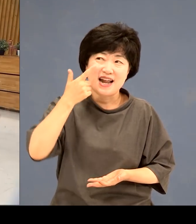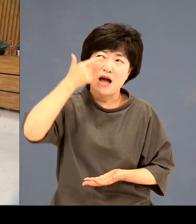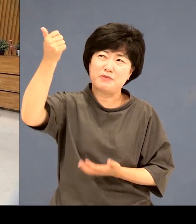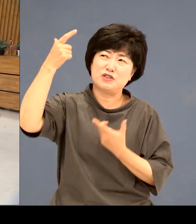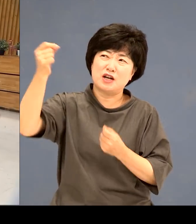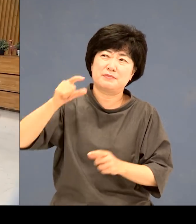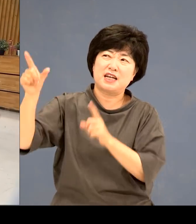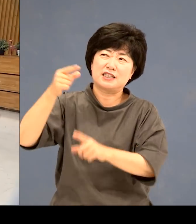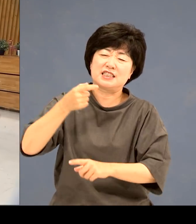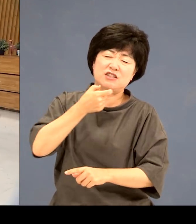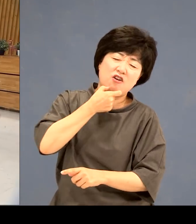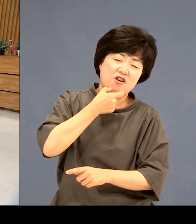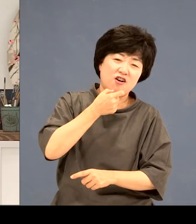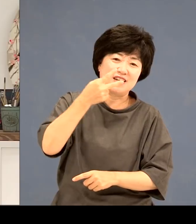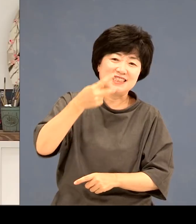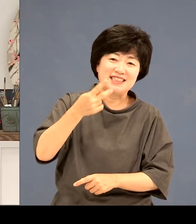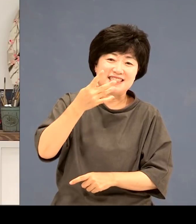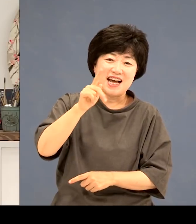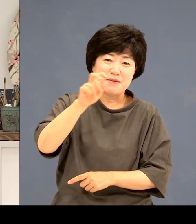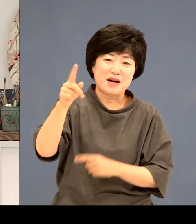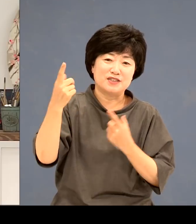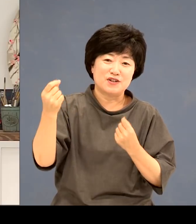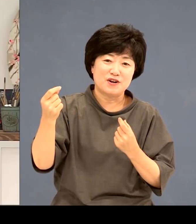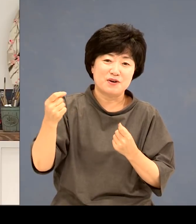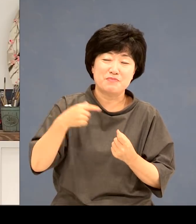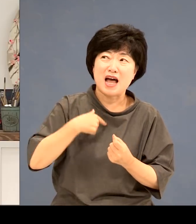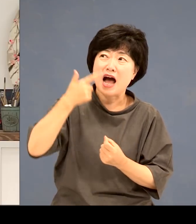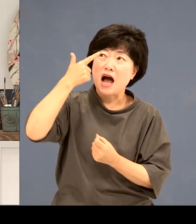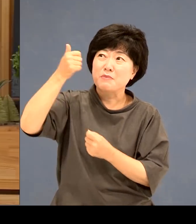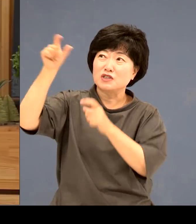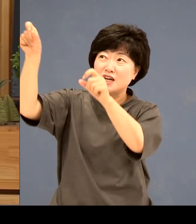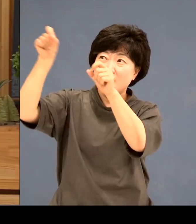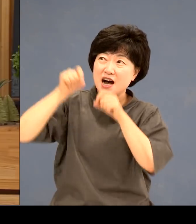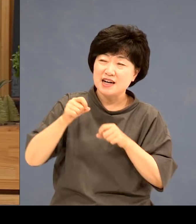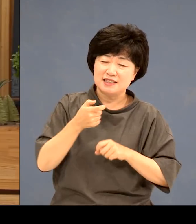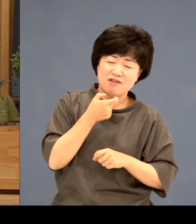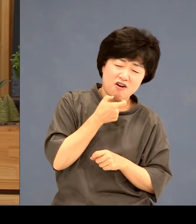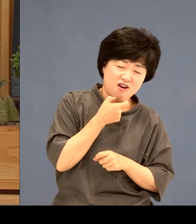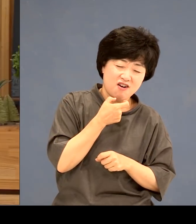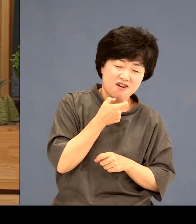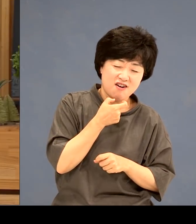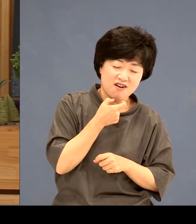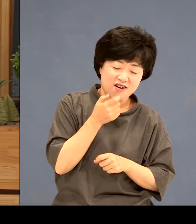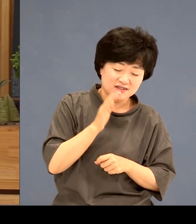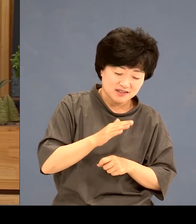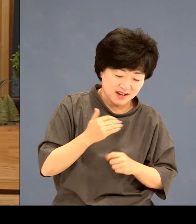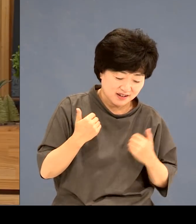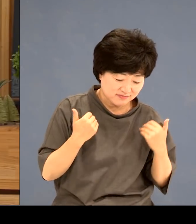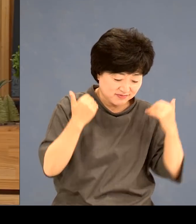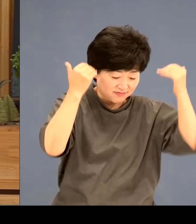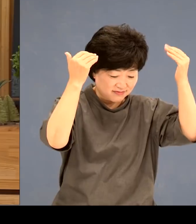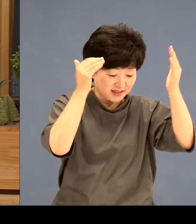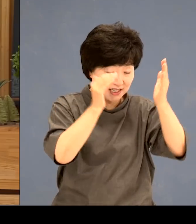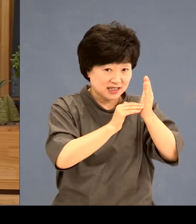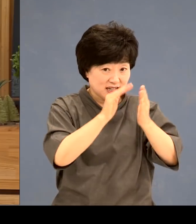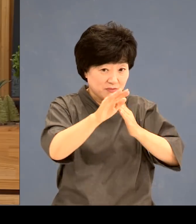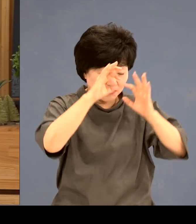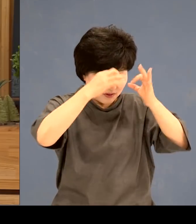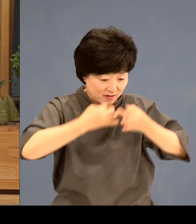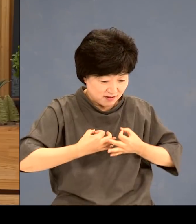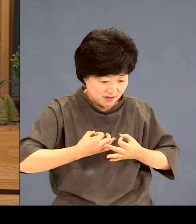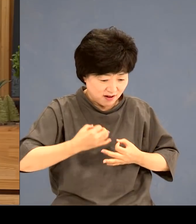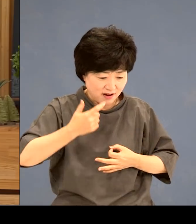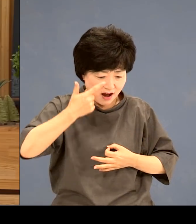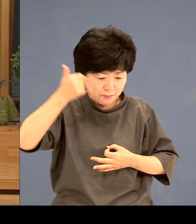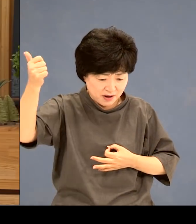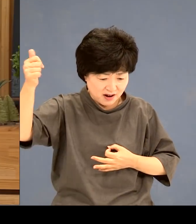그 드라마도 있었어요. 아버지처럼 살기 싫었어라는 드라마도 있었는데 늘 나는 아버지처럼 되지 말아야지 하는데 어느 날 내가 성인이